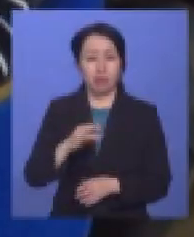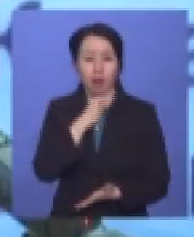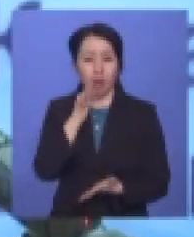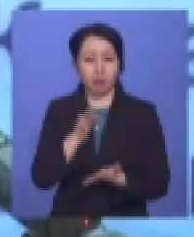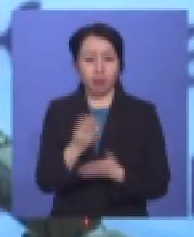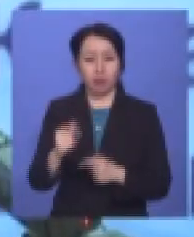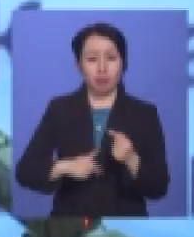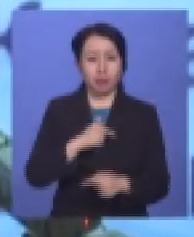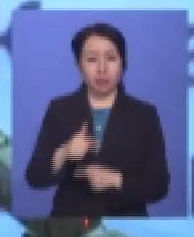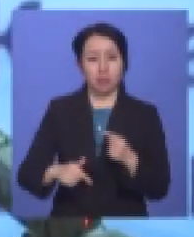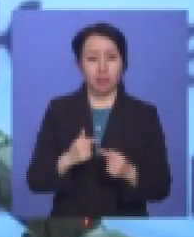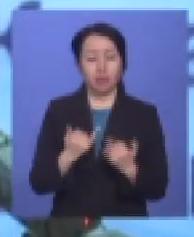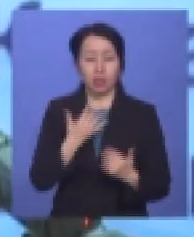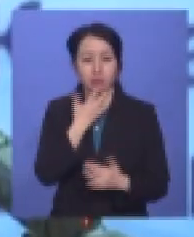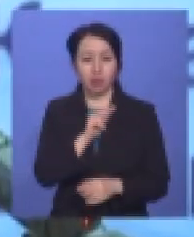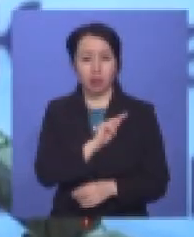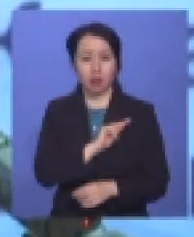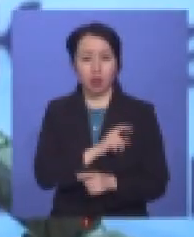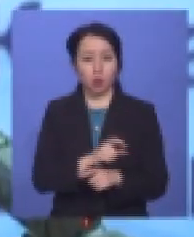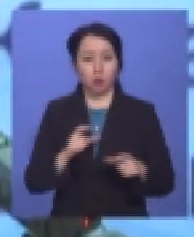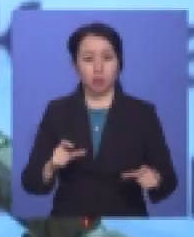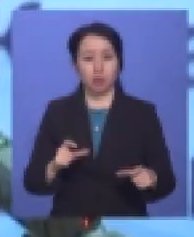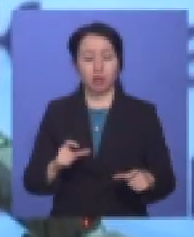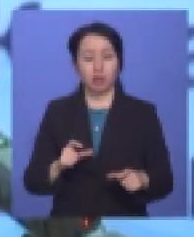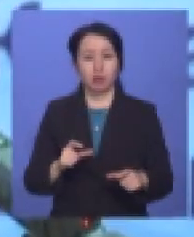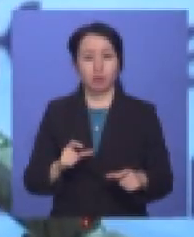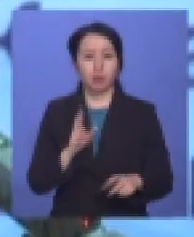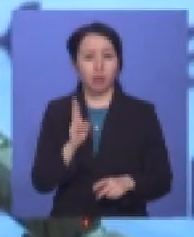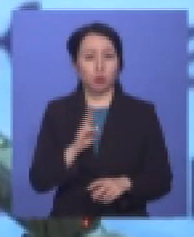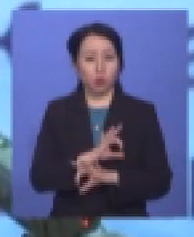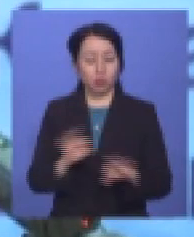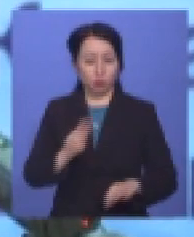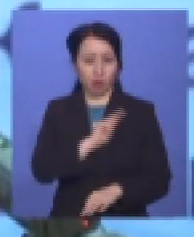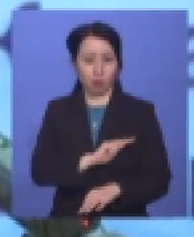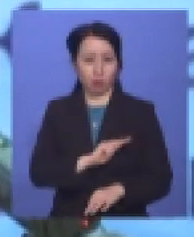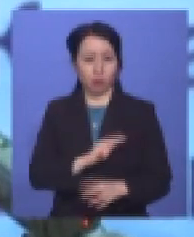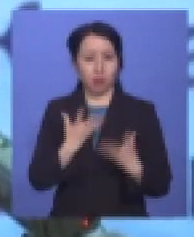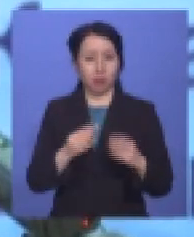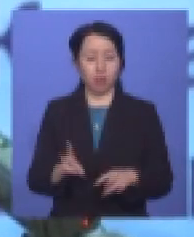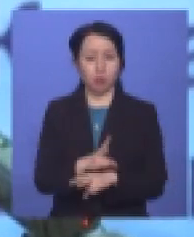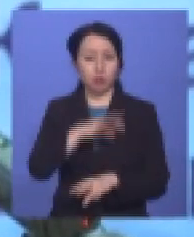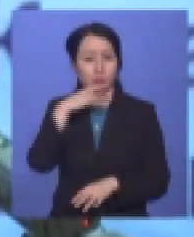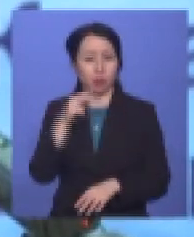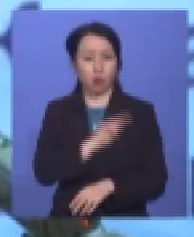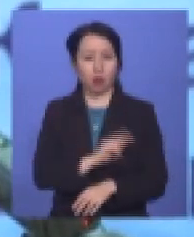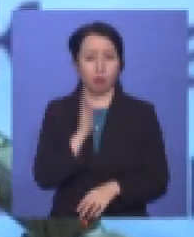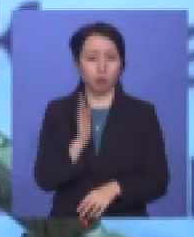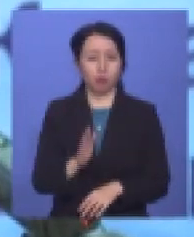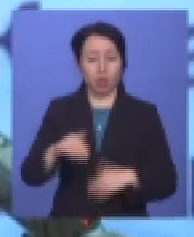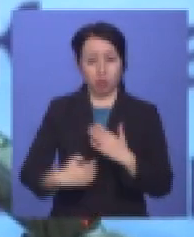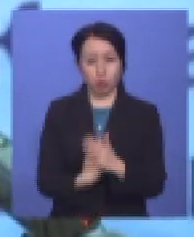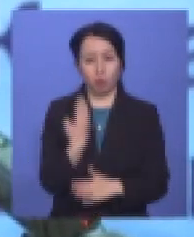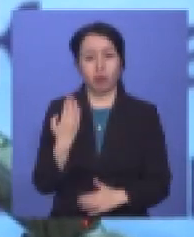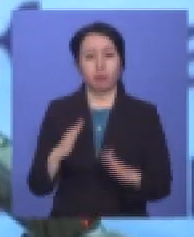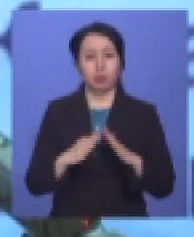ответственность бизнеса для своих людей. Сильных передовиков, кто хорошо работает день и ночь, пашет. Для них, может быть, новые дома уже